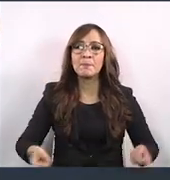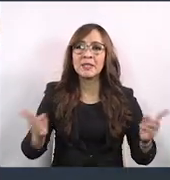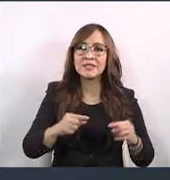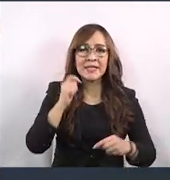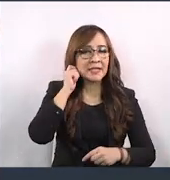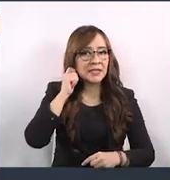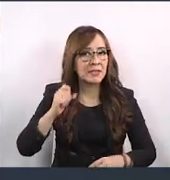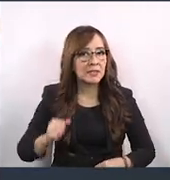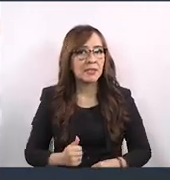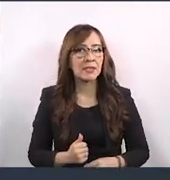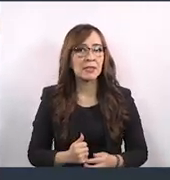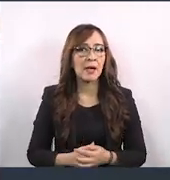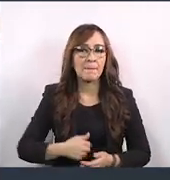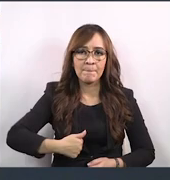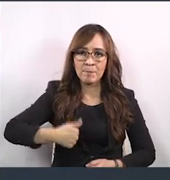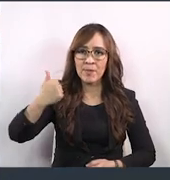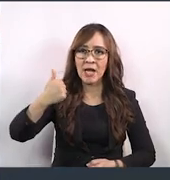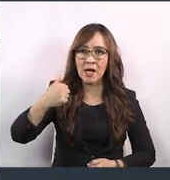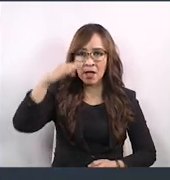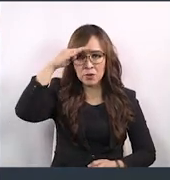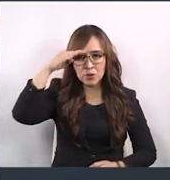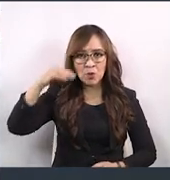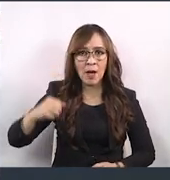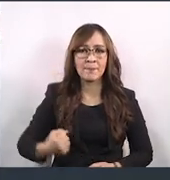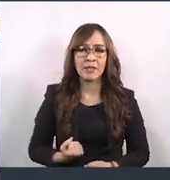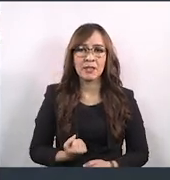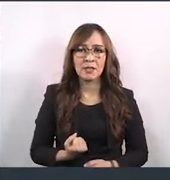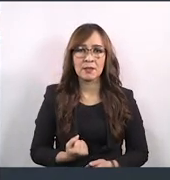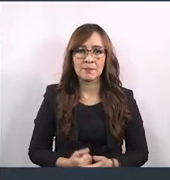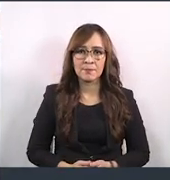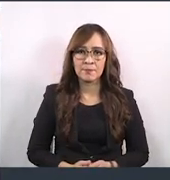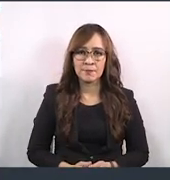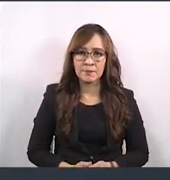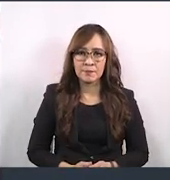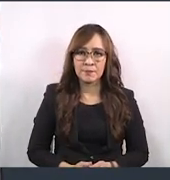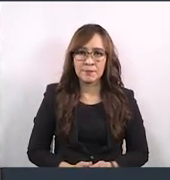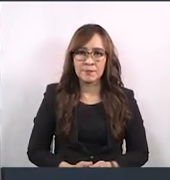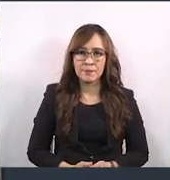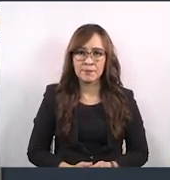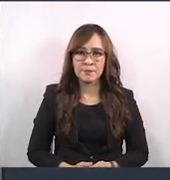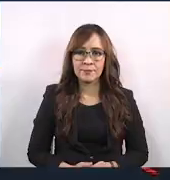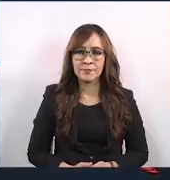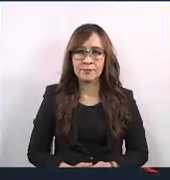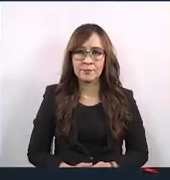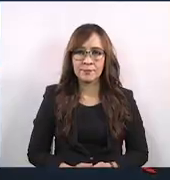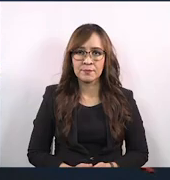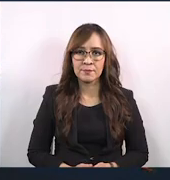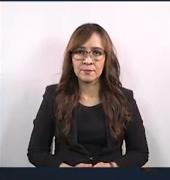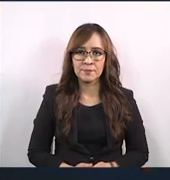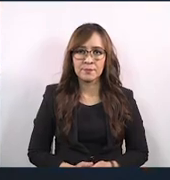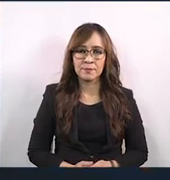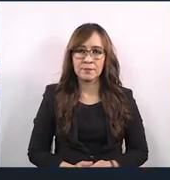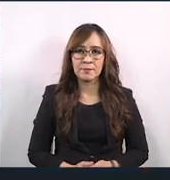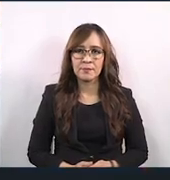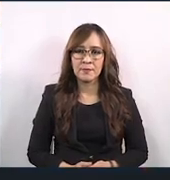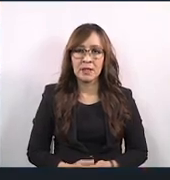Ya udah menjadi istri yang memenangkan suaminya Nda isu yang cakap kat Alkitab suaminya dikenal di pintu-pintu gerbang